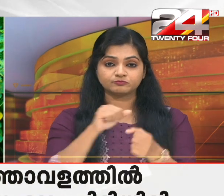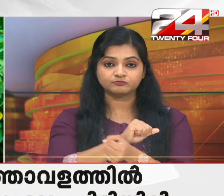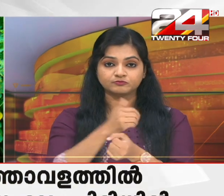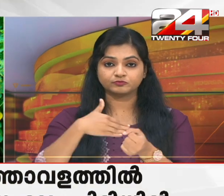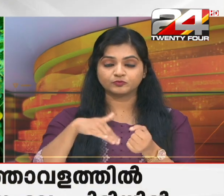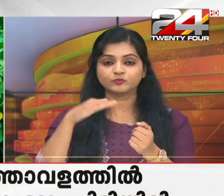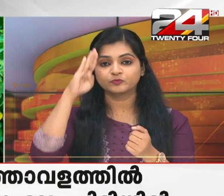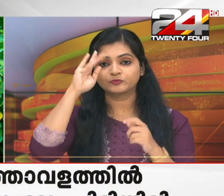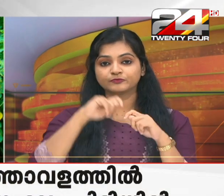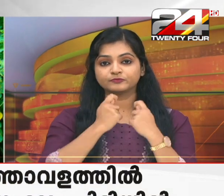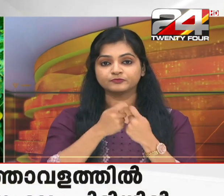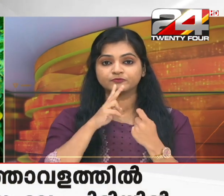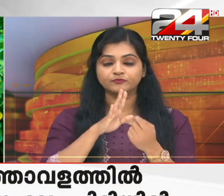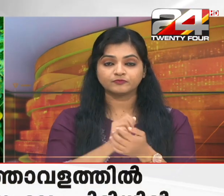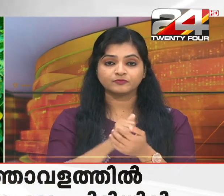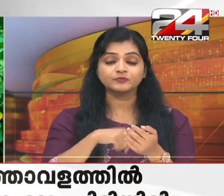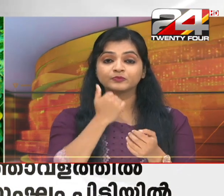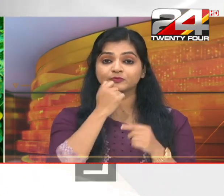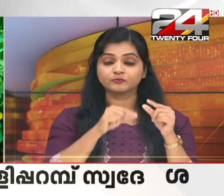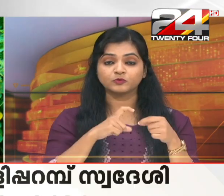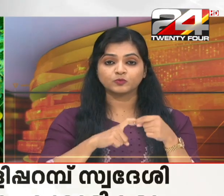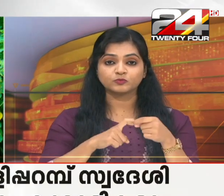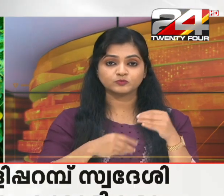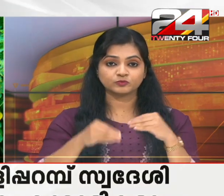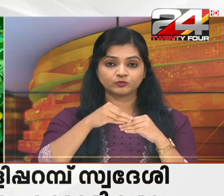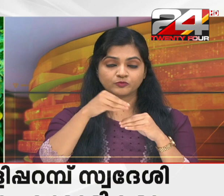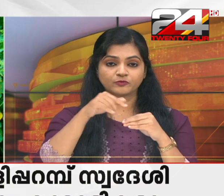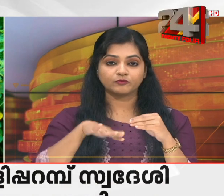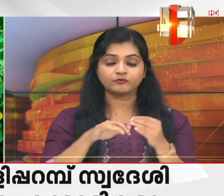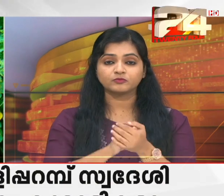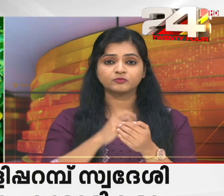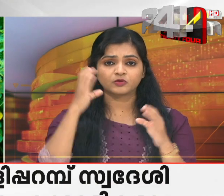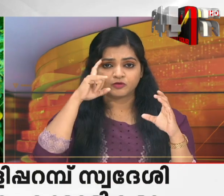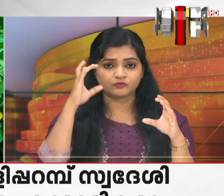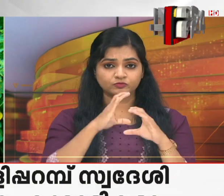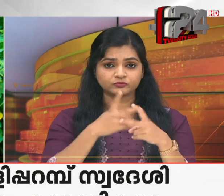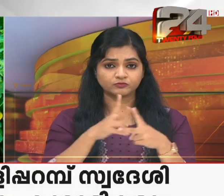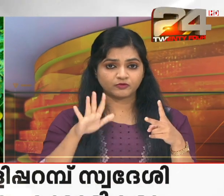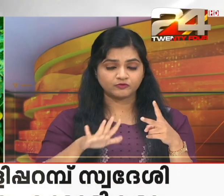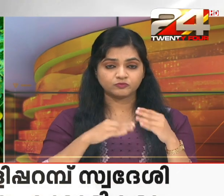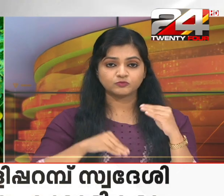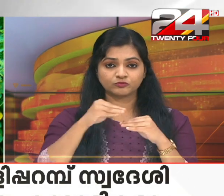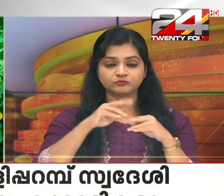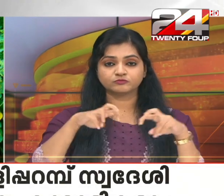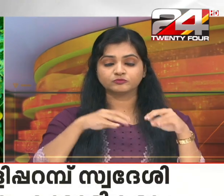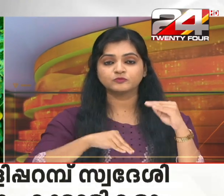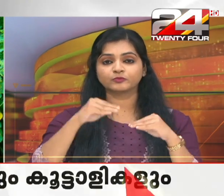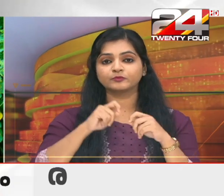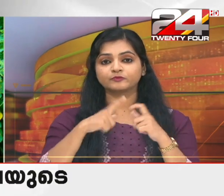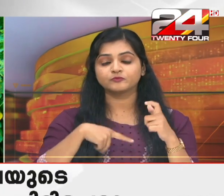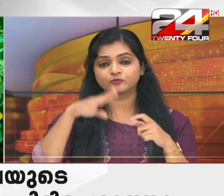ഒരു പ്രതികളെ ചോദ്യം ചെയ്തു വരികയാണ്. മറ്റെന്തെങ്കിലും തരത്തിലുള്ള ദുരൂഹത ഈ ഒരു സംഭവമായി നിലനിൽക്കുന്നുണ്ടോ എന്നടക്കം പോലീസ് കൃത്യമായി പരിശോധിക്കുമെന്നാണ് കരിപ്പൂർ പോലീസ്